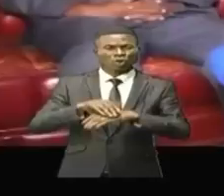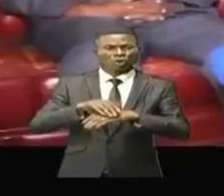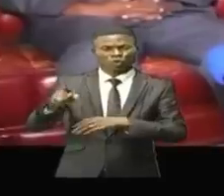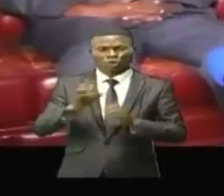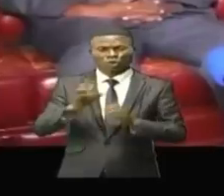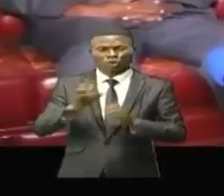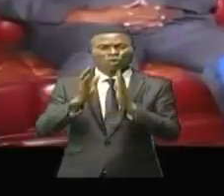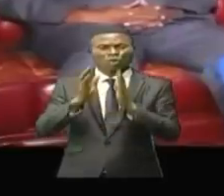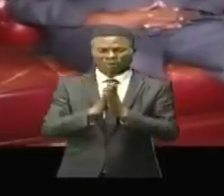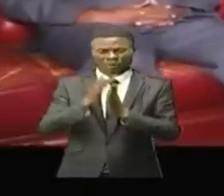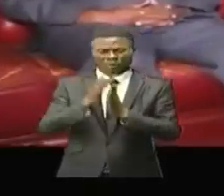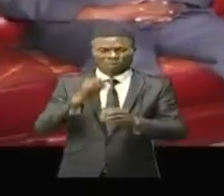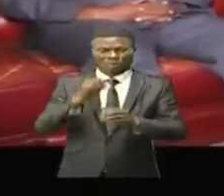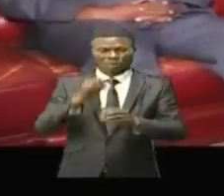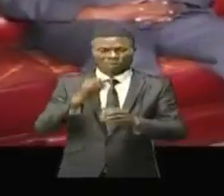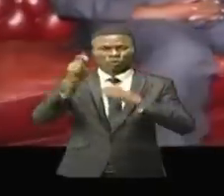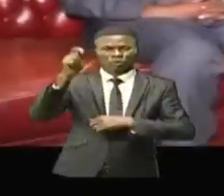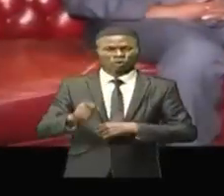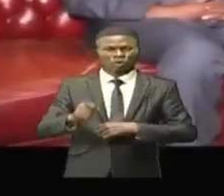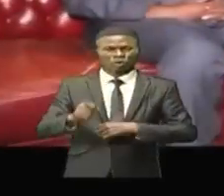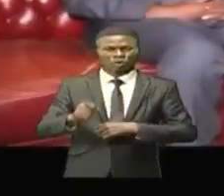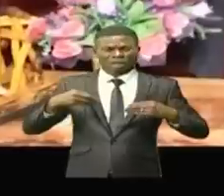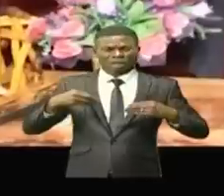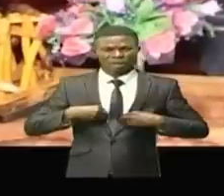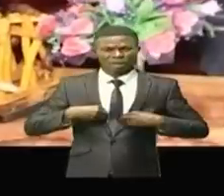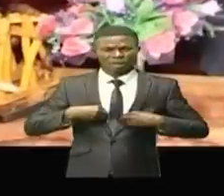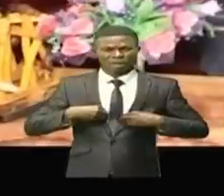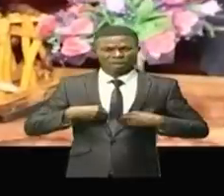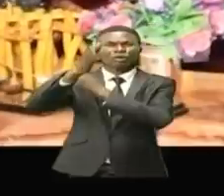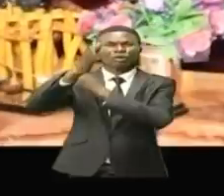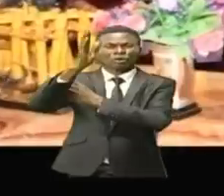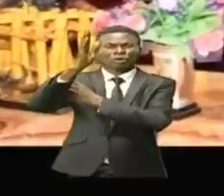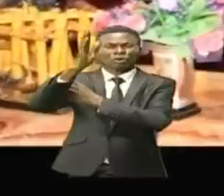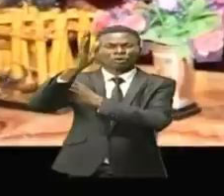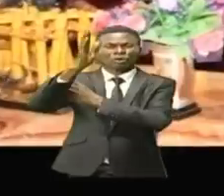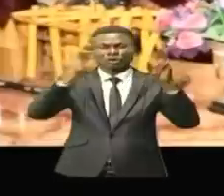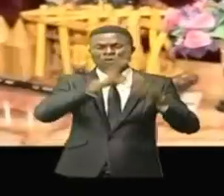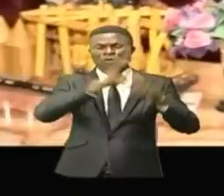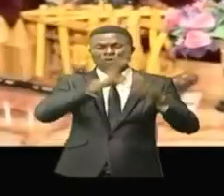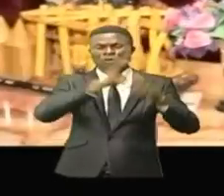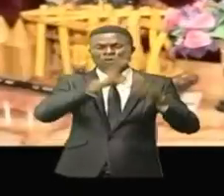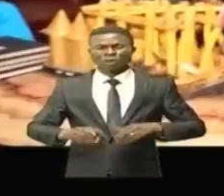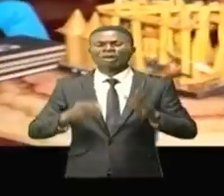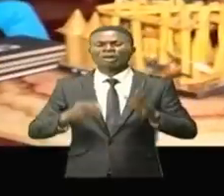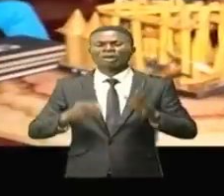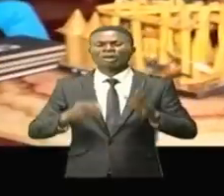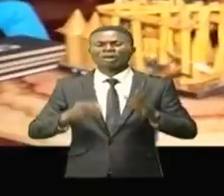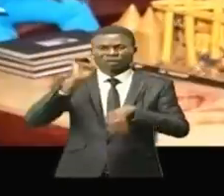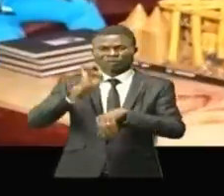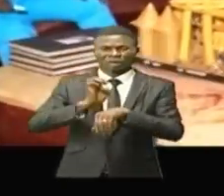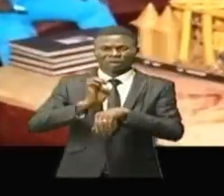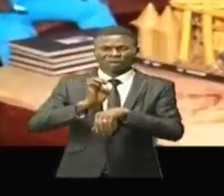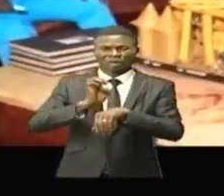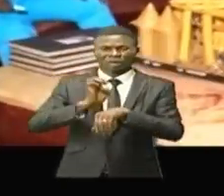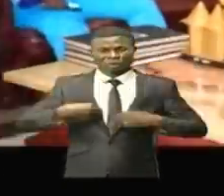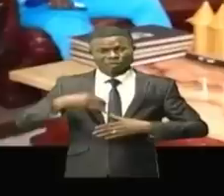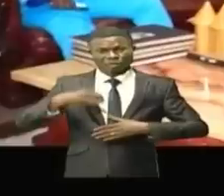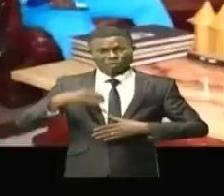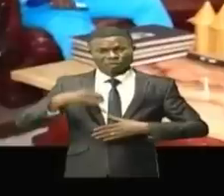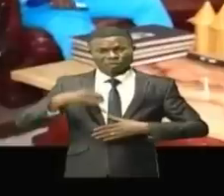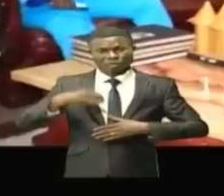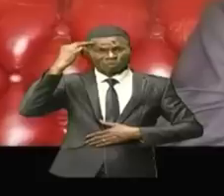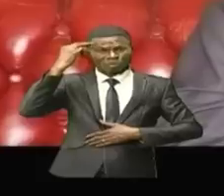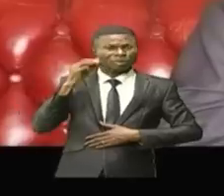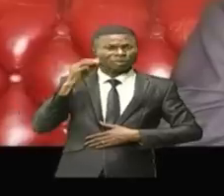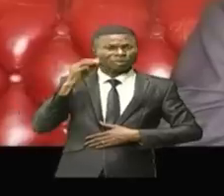FARDC s'est dit reconnaissante envers son Seigneur Jésus-Christ et les représentants des églises qui ont cru aux directives qu'elle a reçues